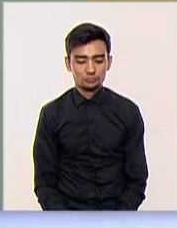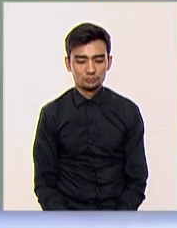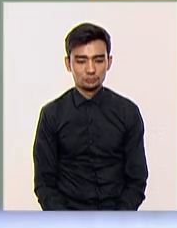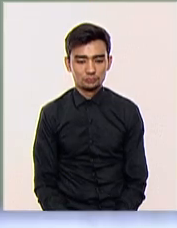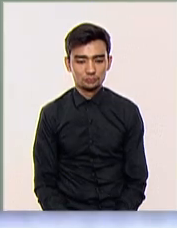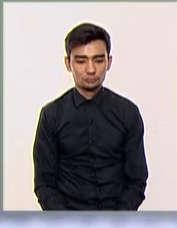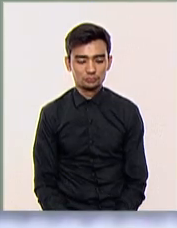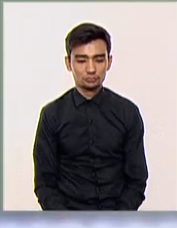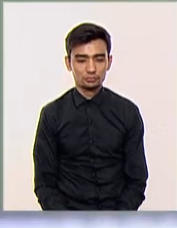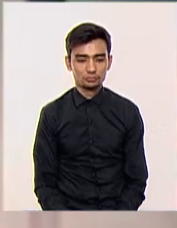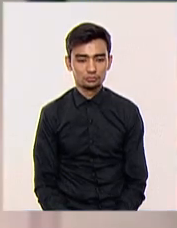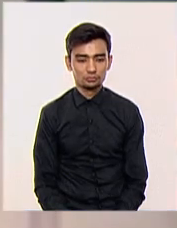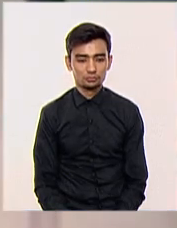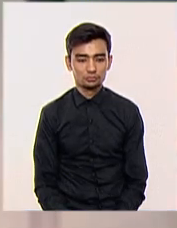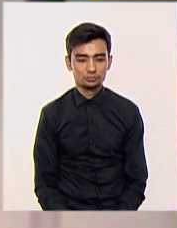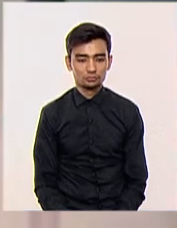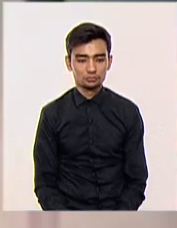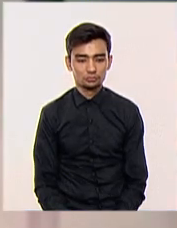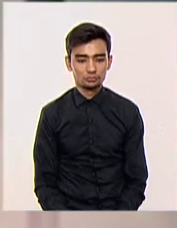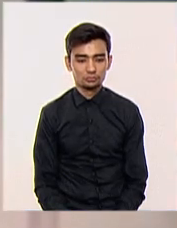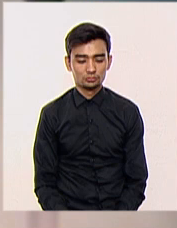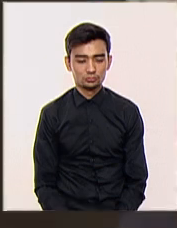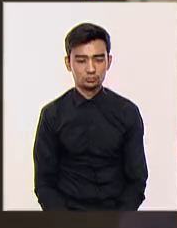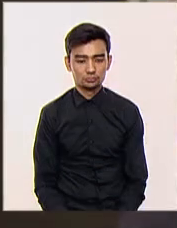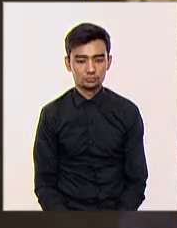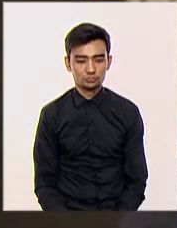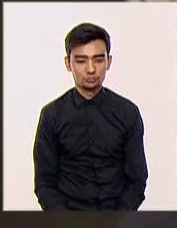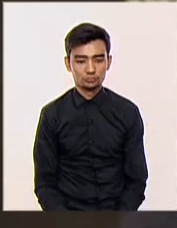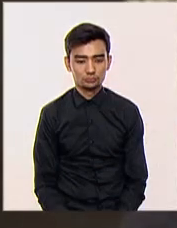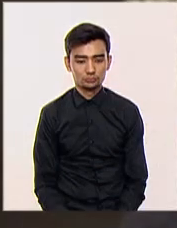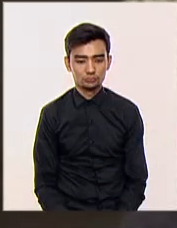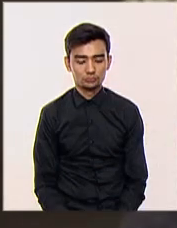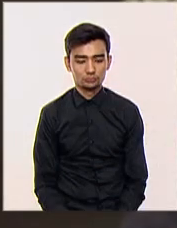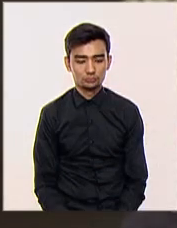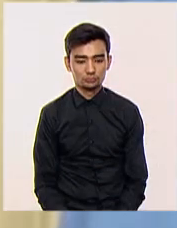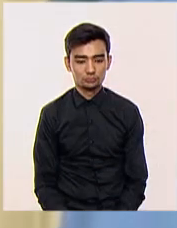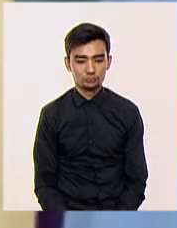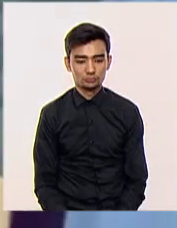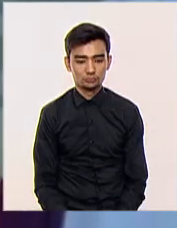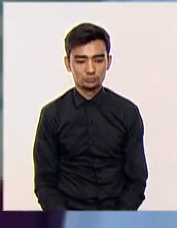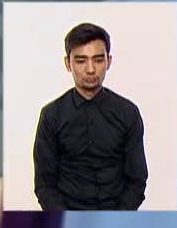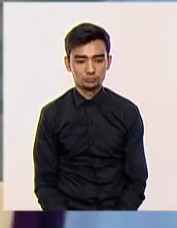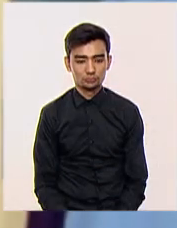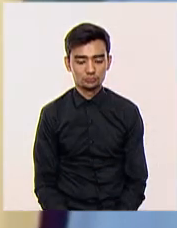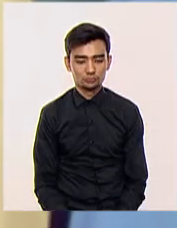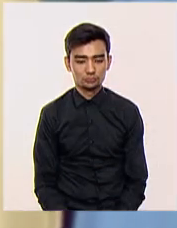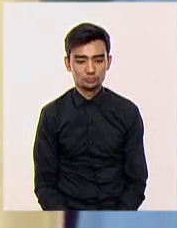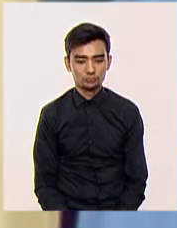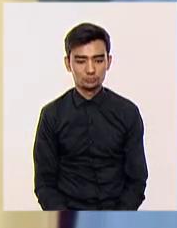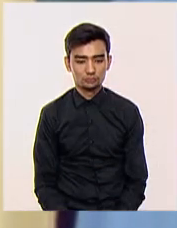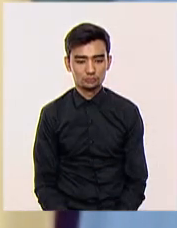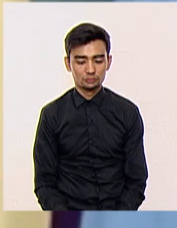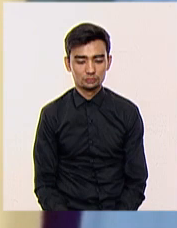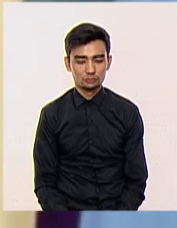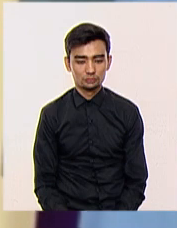Слава Богу, Сына Своего. Per farlo dubitare di Dio. Prende. Амалия. Господь с